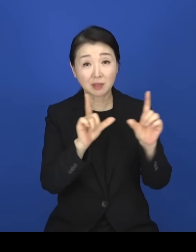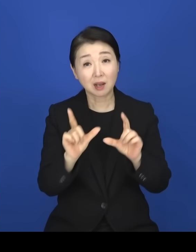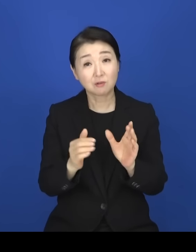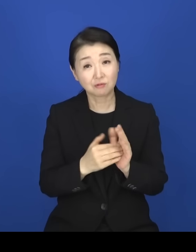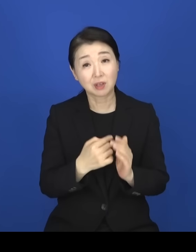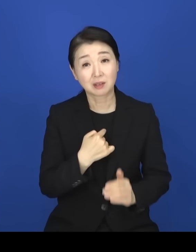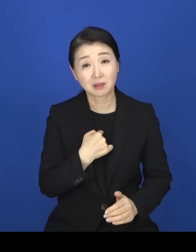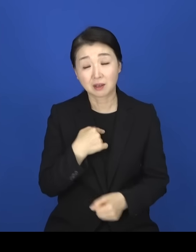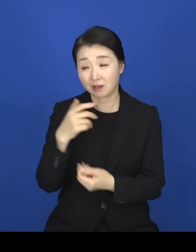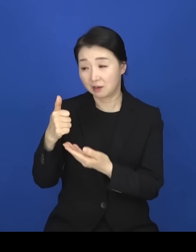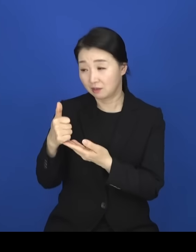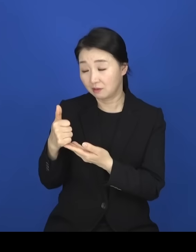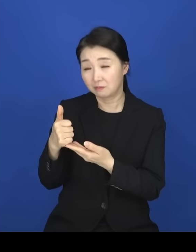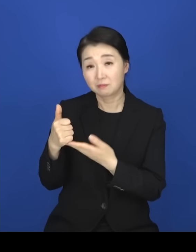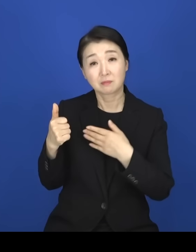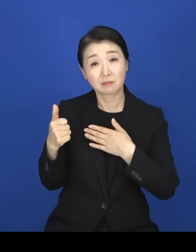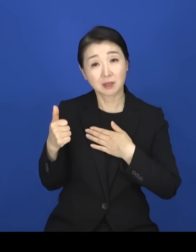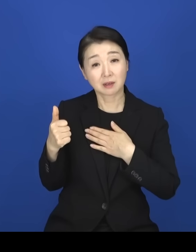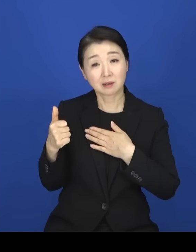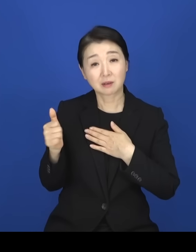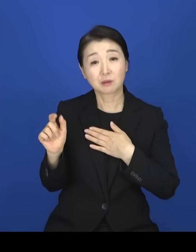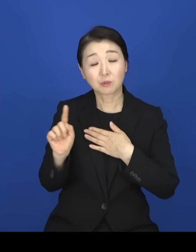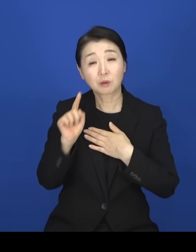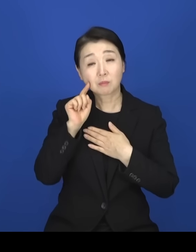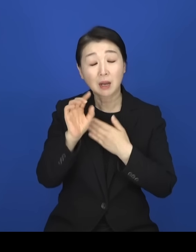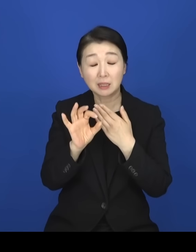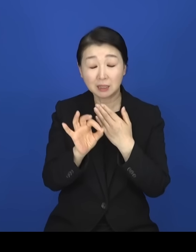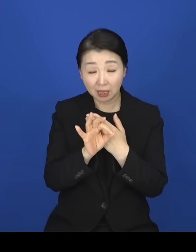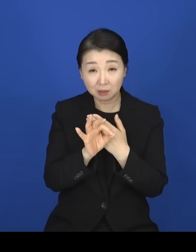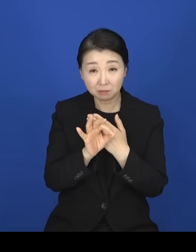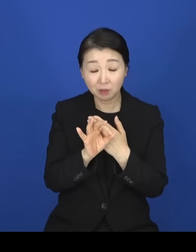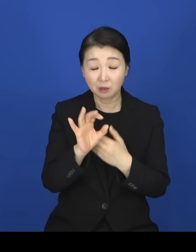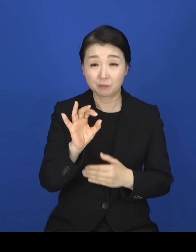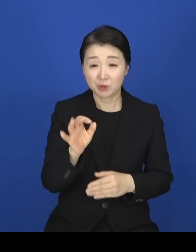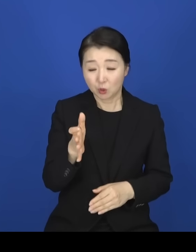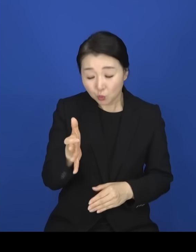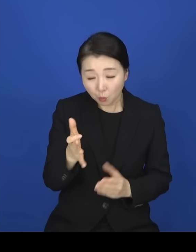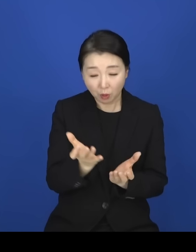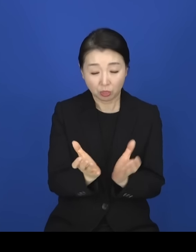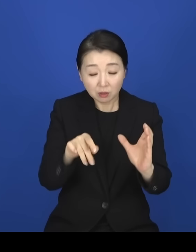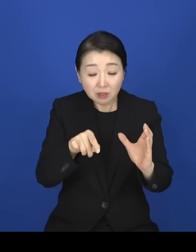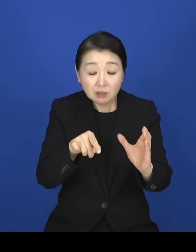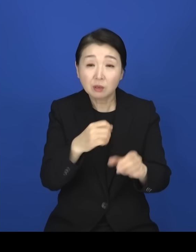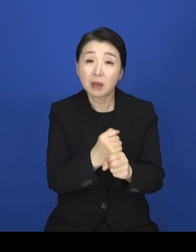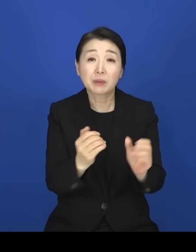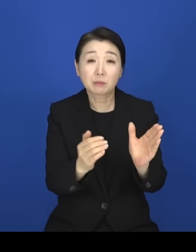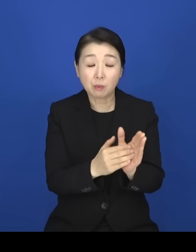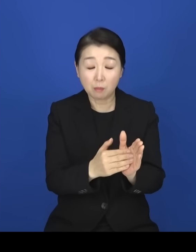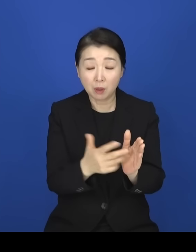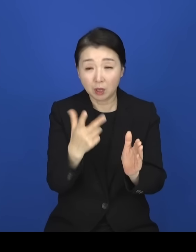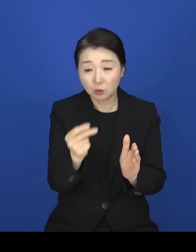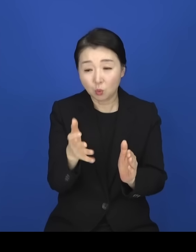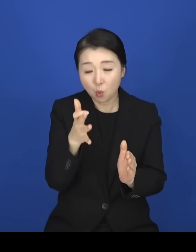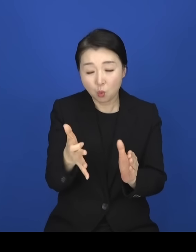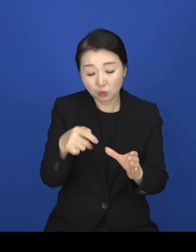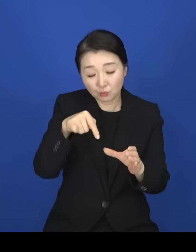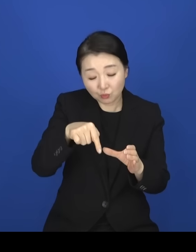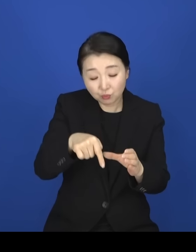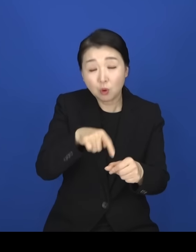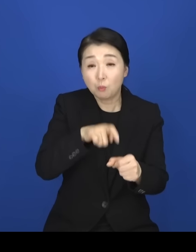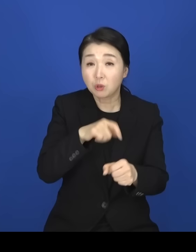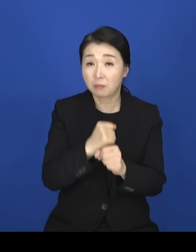아, 하나님이 내가 만약에 요강으로 만드셨다면 예. 똥오줌을 받는 그